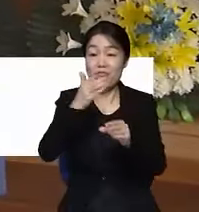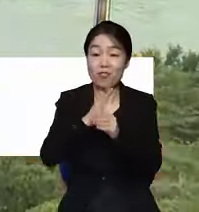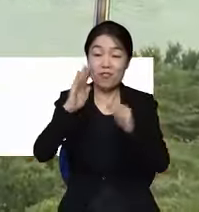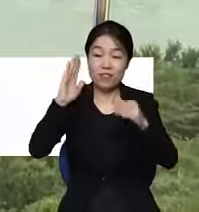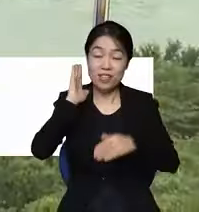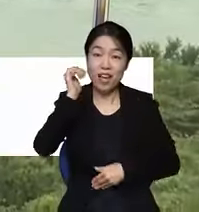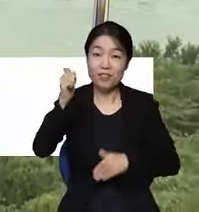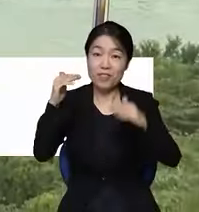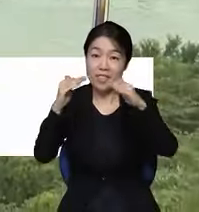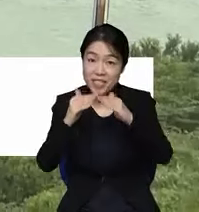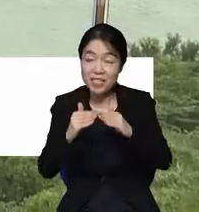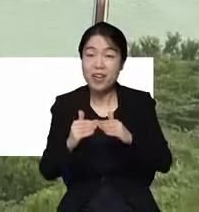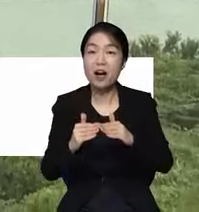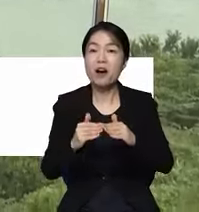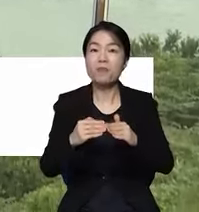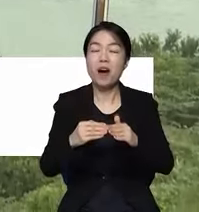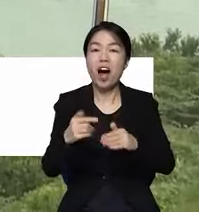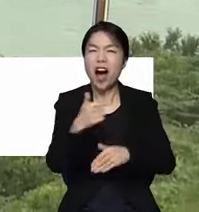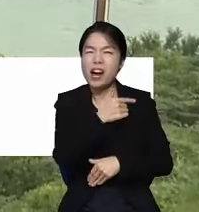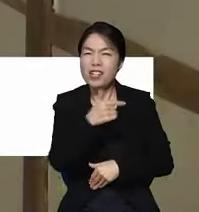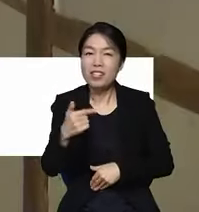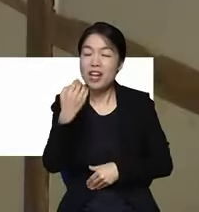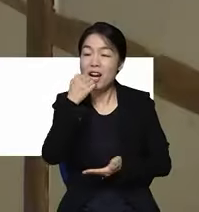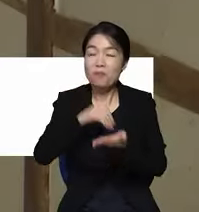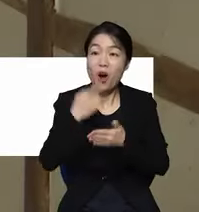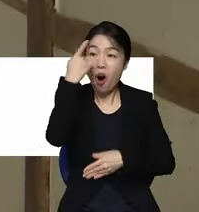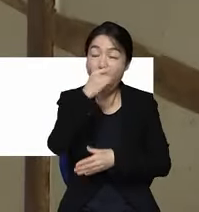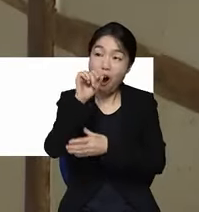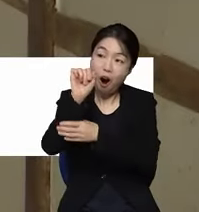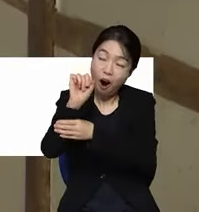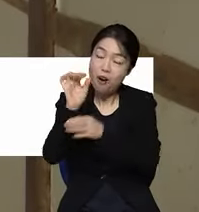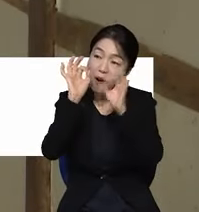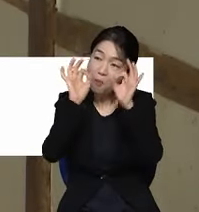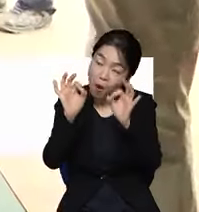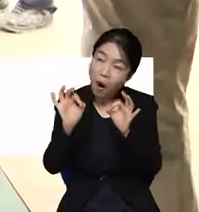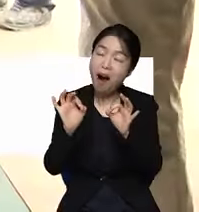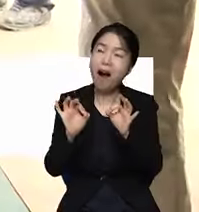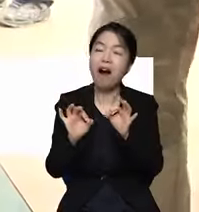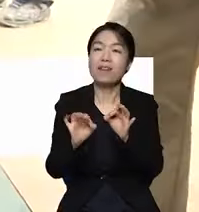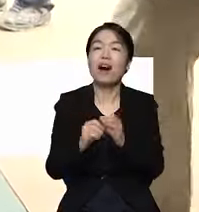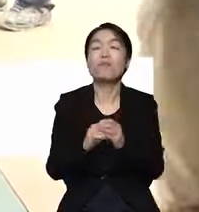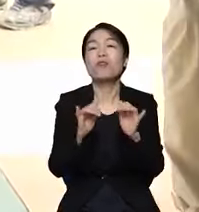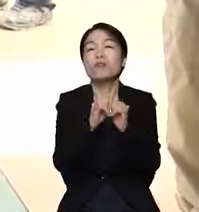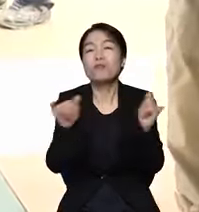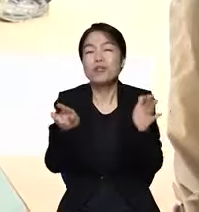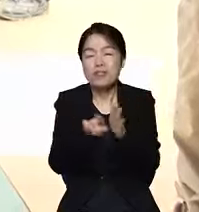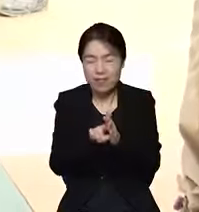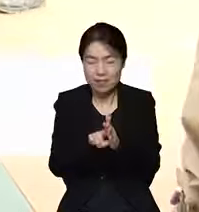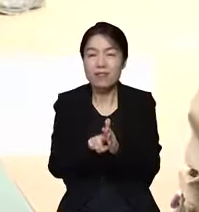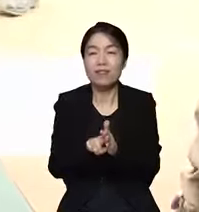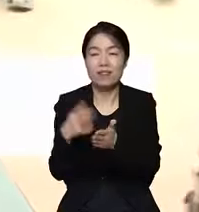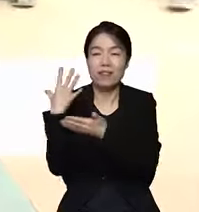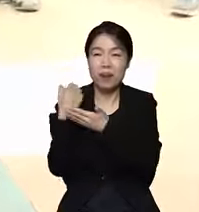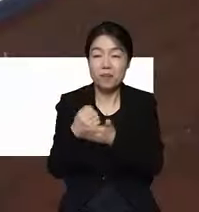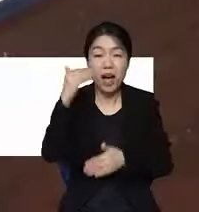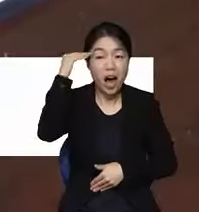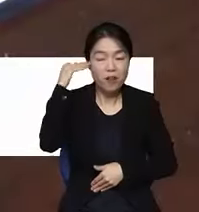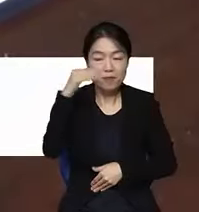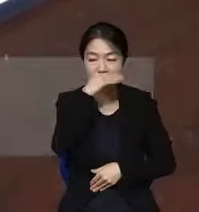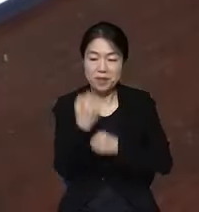생가와 큰바위 얼굴을 둘러본 김 지사는 국민과 역사를 끝까지 믿었던 그분의 뜻을 받들어 대한민국을